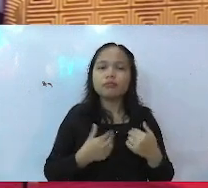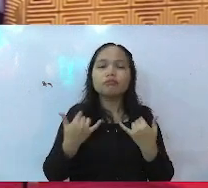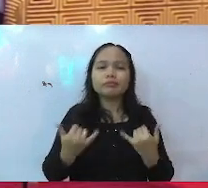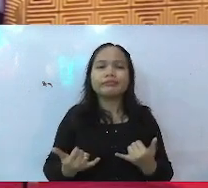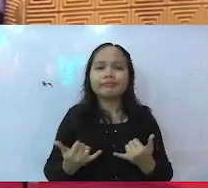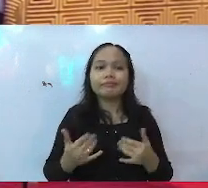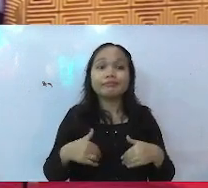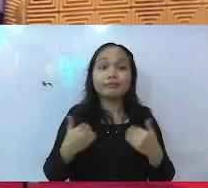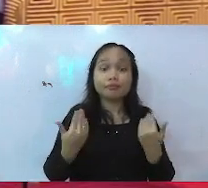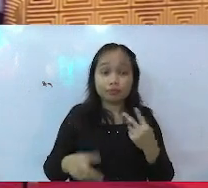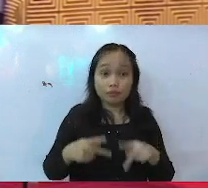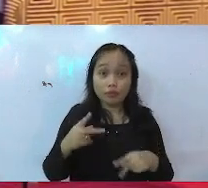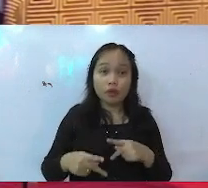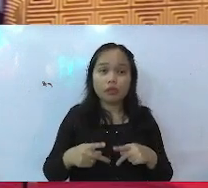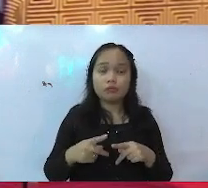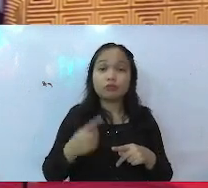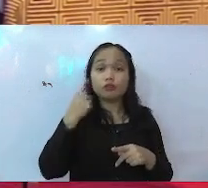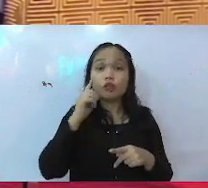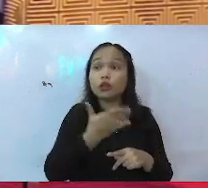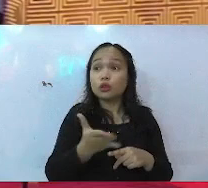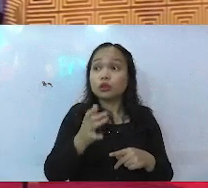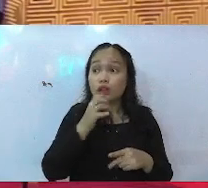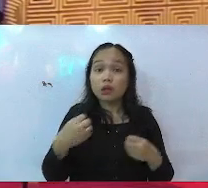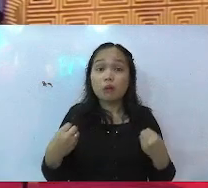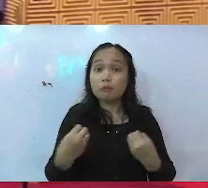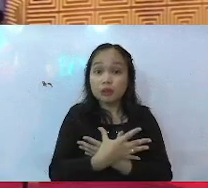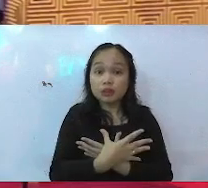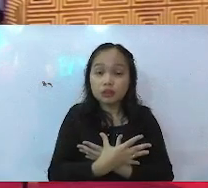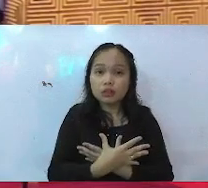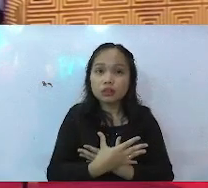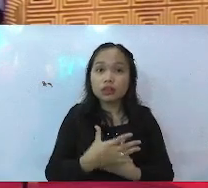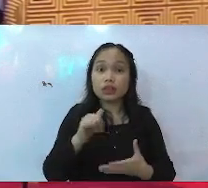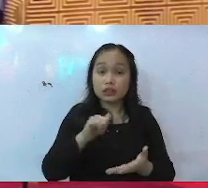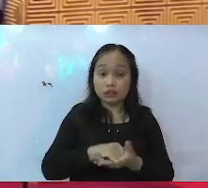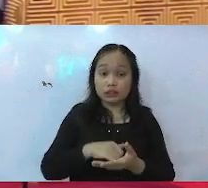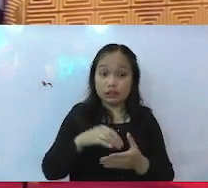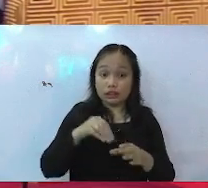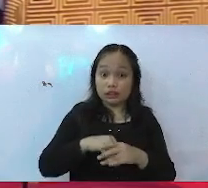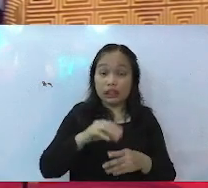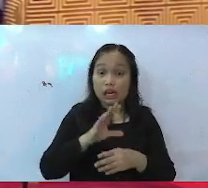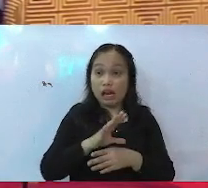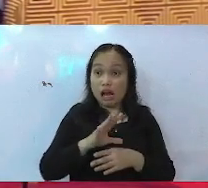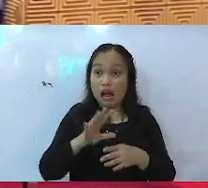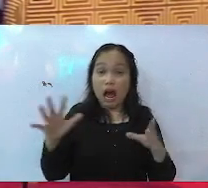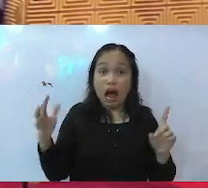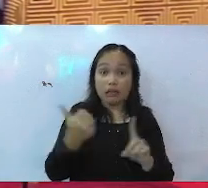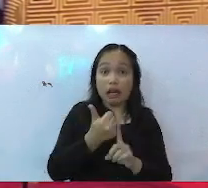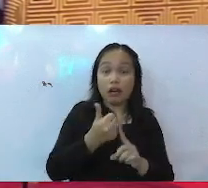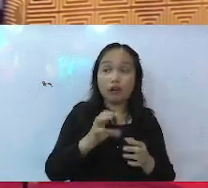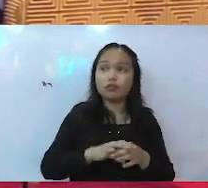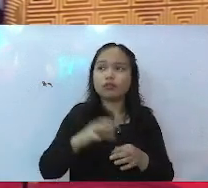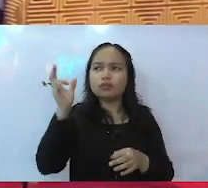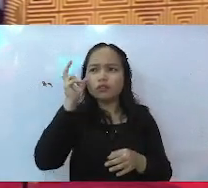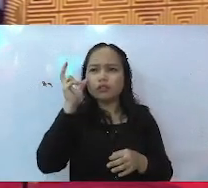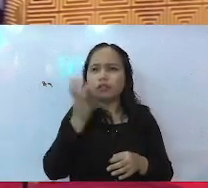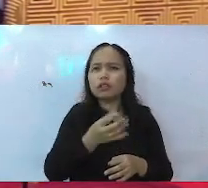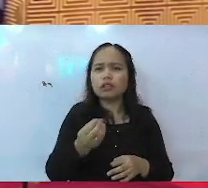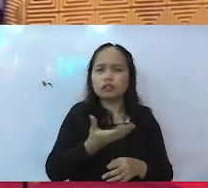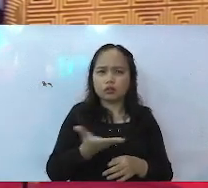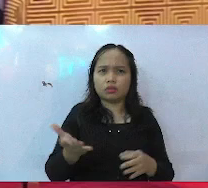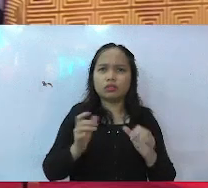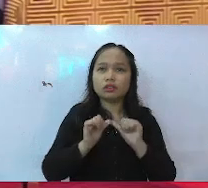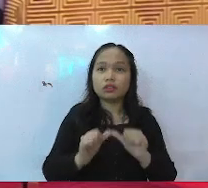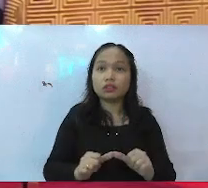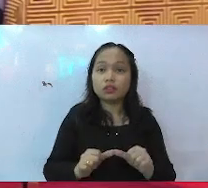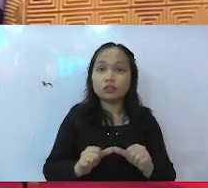people para hindi kayo matakot sa anumang atake ng diyablo at para manatili yung pagiging steadfast ninyo